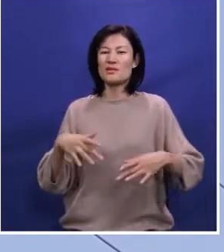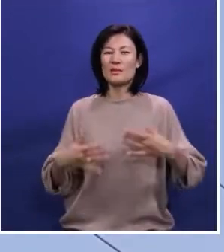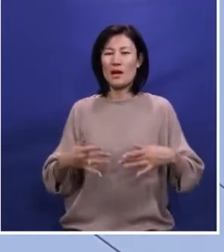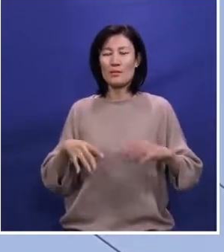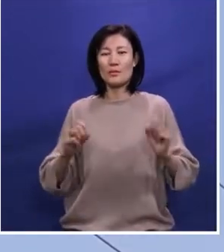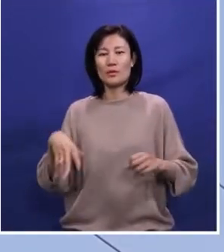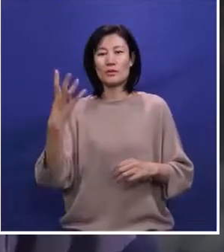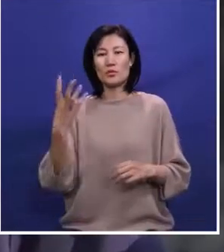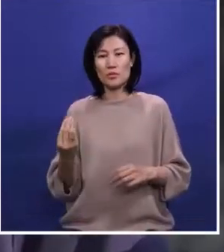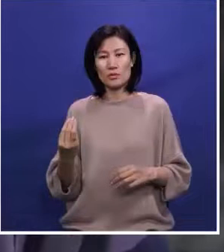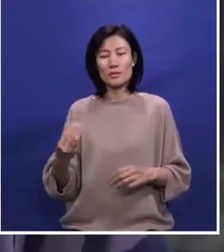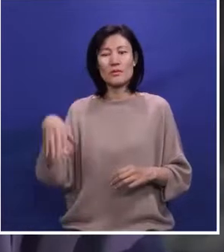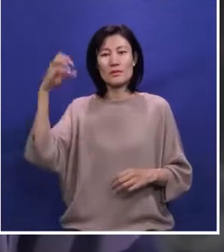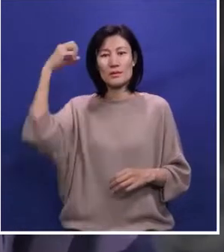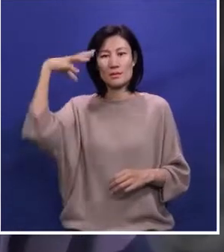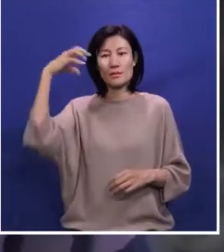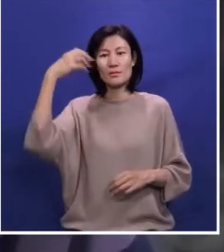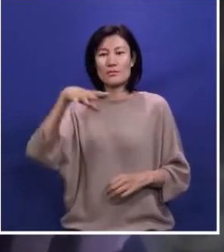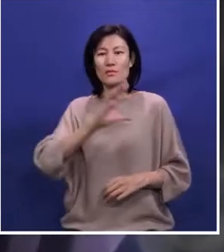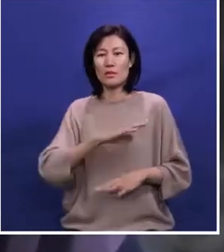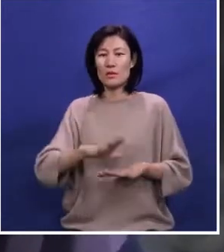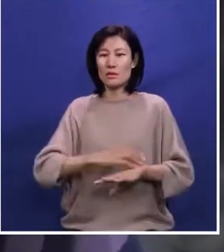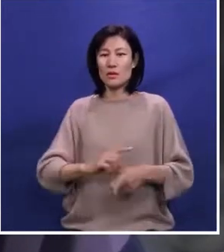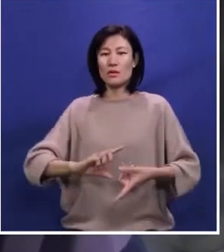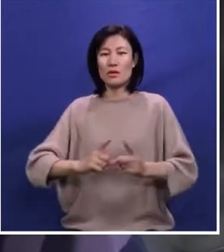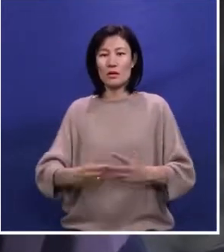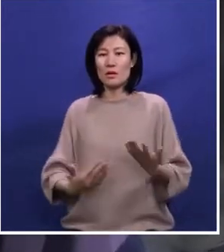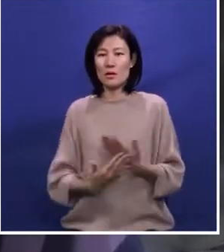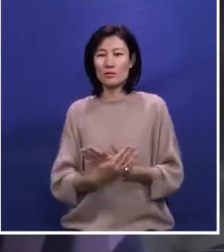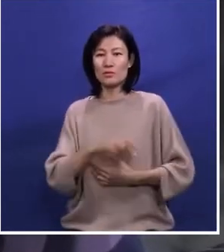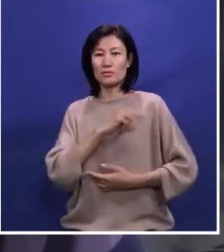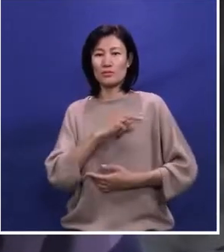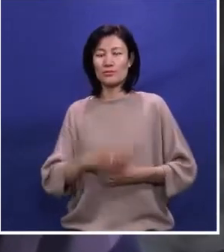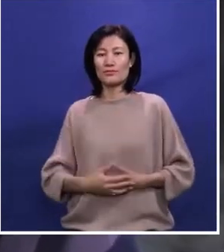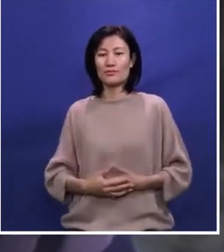тұғын. Енді құда қаласа жақсы болар.